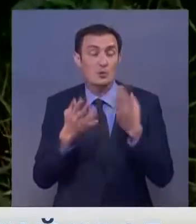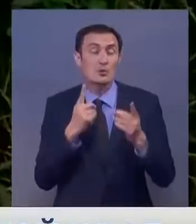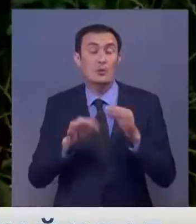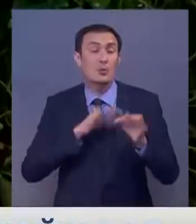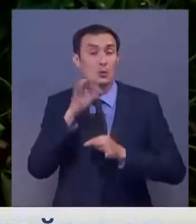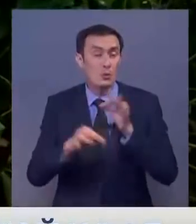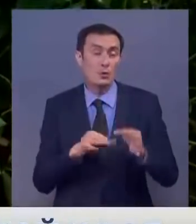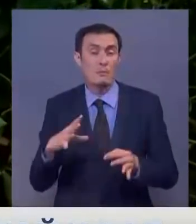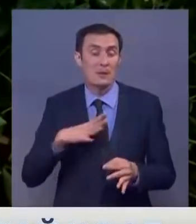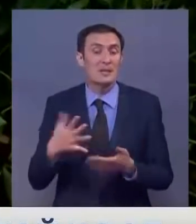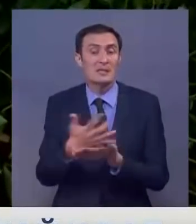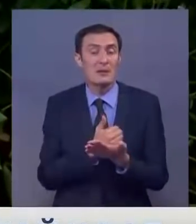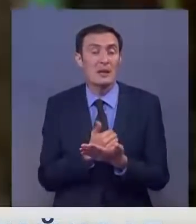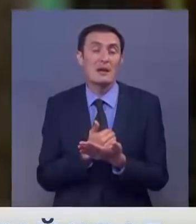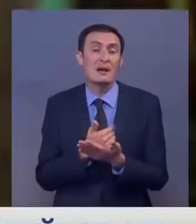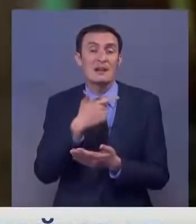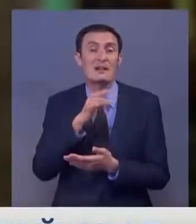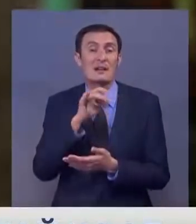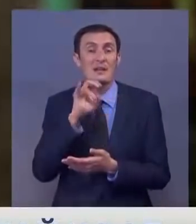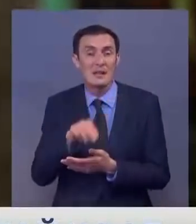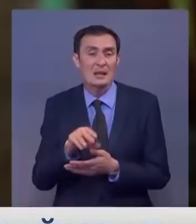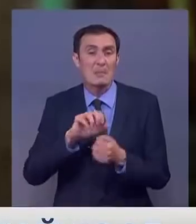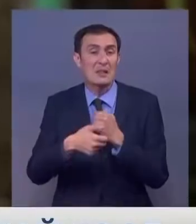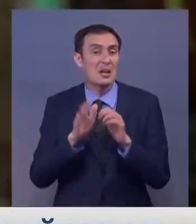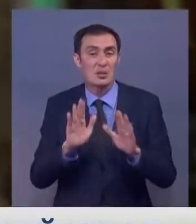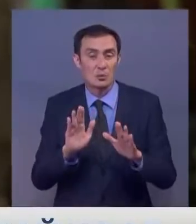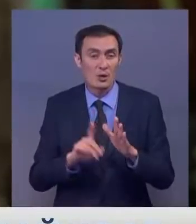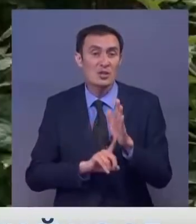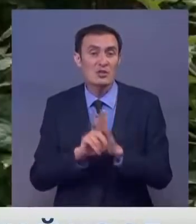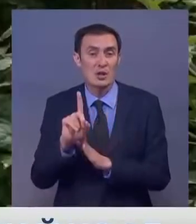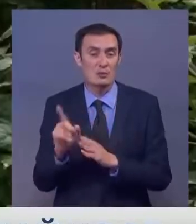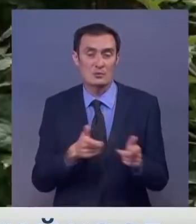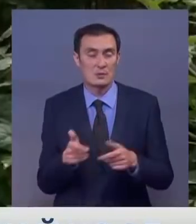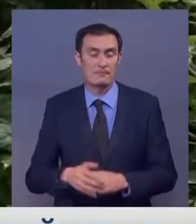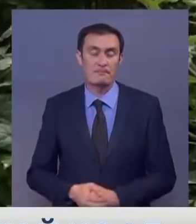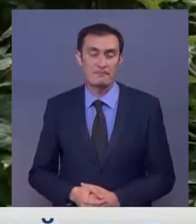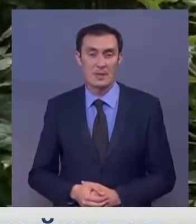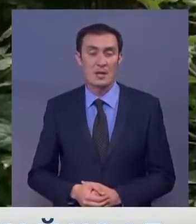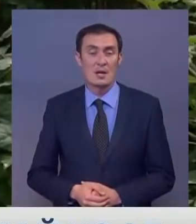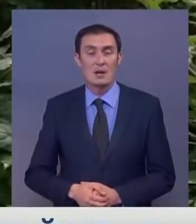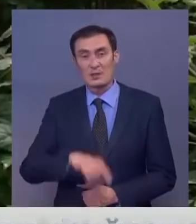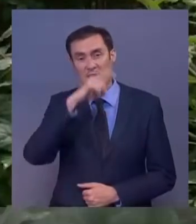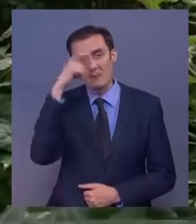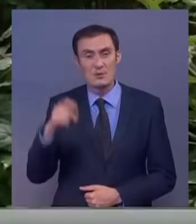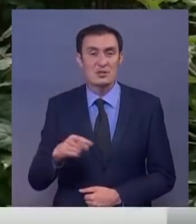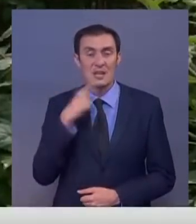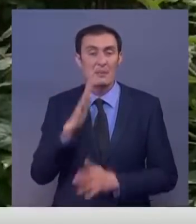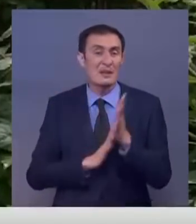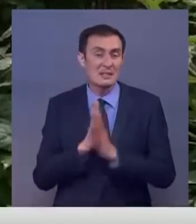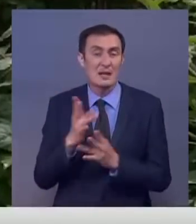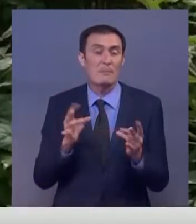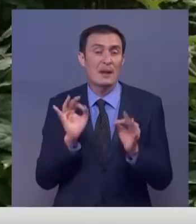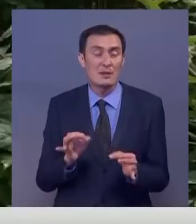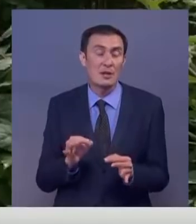год. Недавно собрали поспевшие гранаты. Мандарины вот только зреют. Мы сейчас все тропические растения говорим. Можно сказать